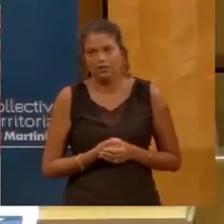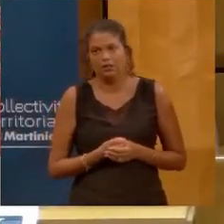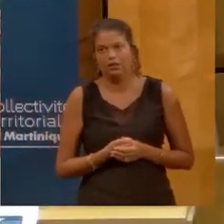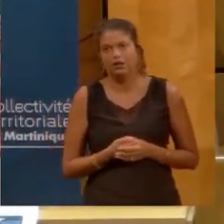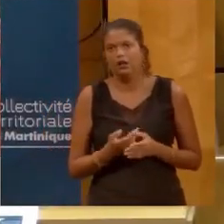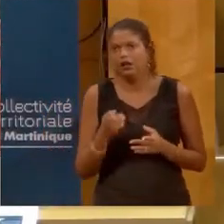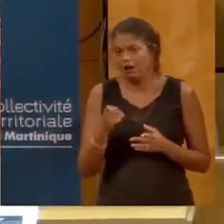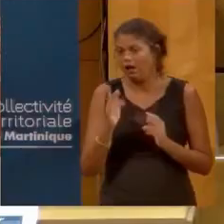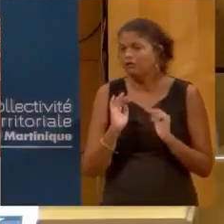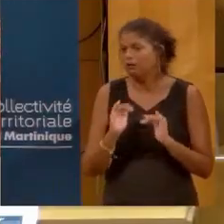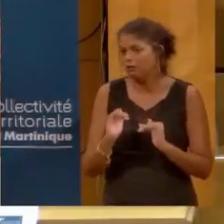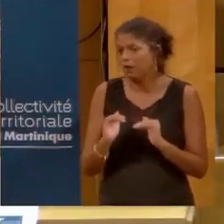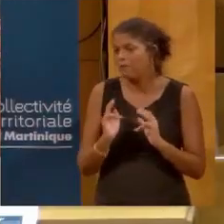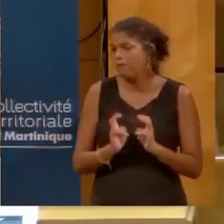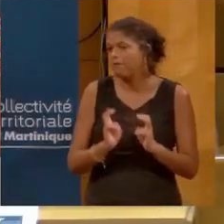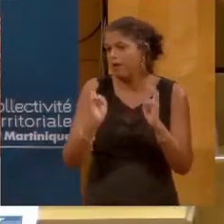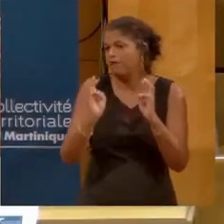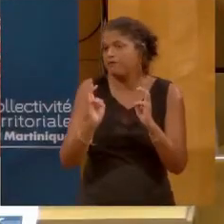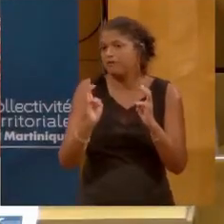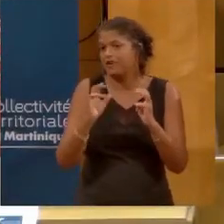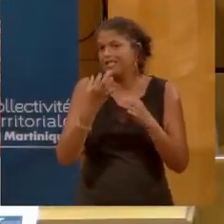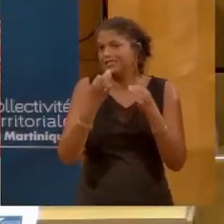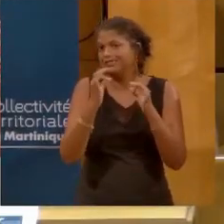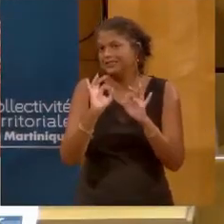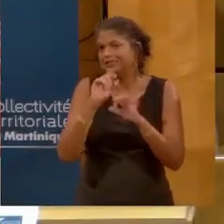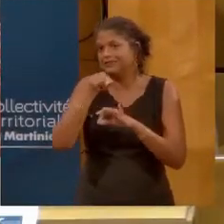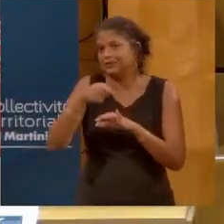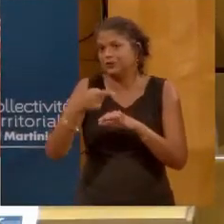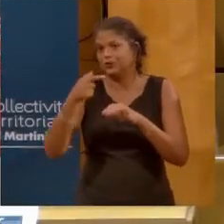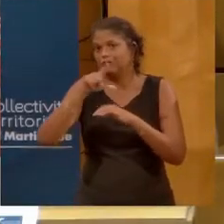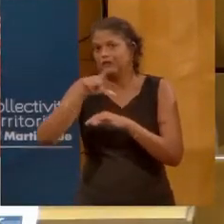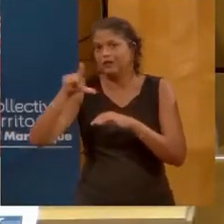même une augmentation de 10,22%.